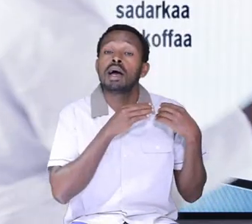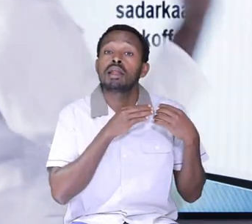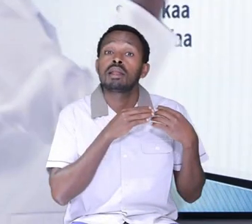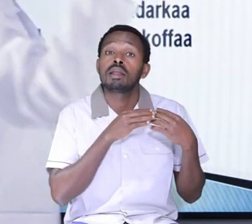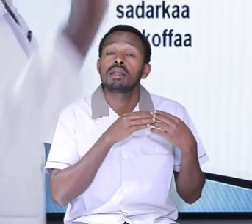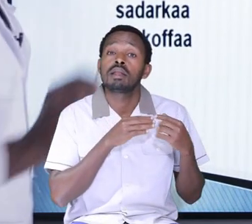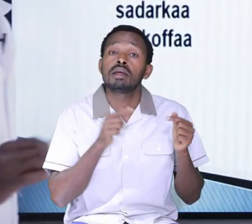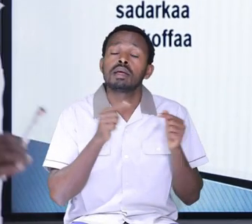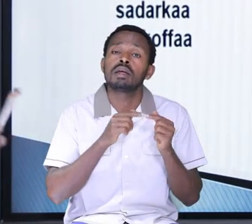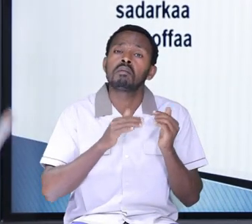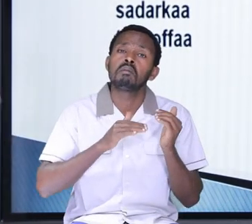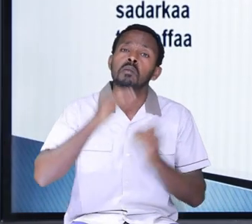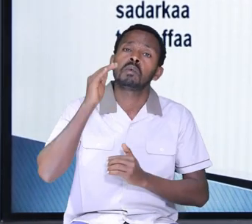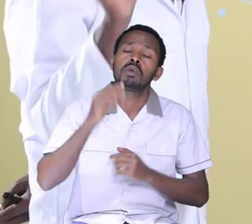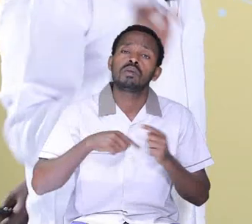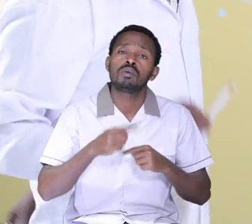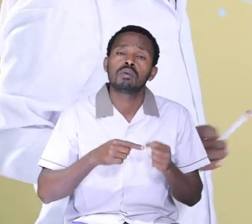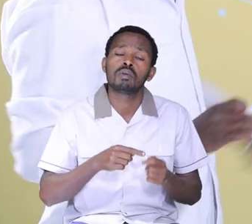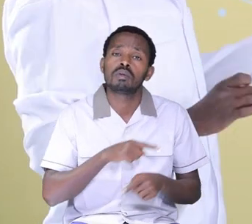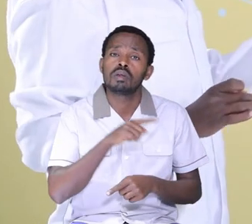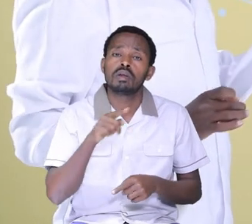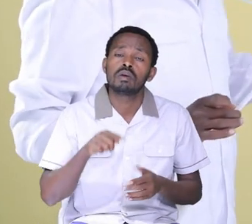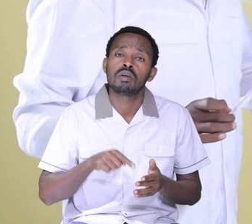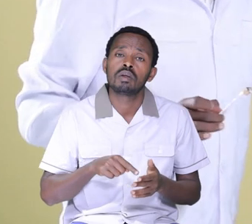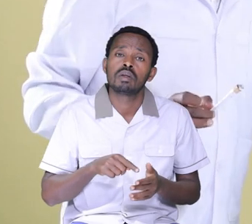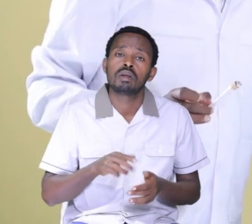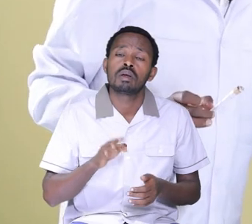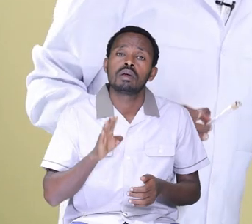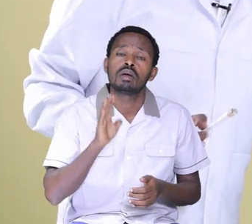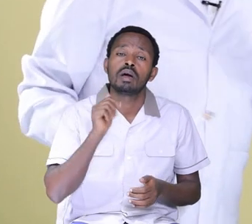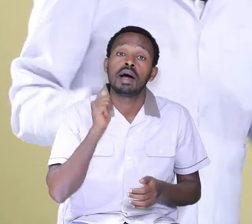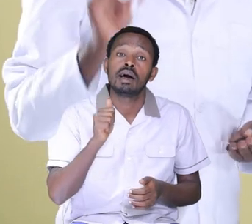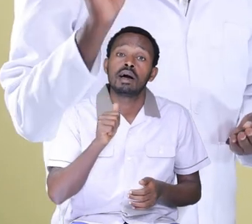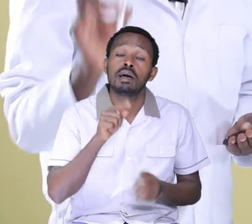oliitti ol kan socho'uta jechuudha. Isaan kun aarraa kaastanii hanga caatti kan ilaaltan kun